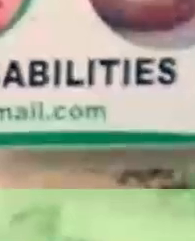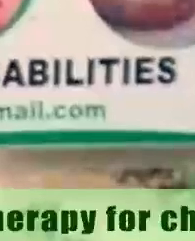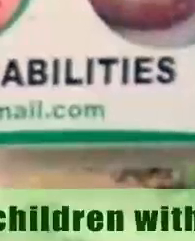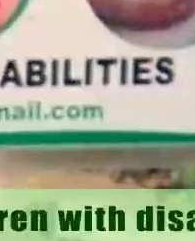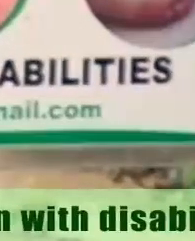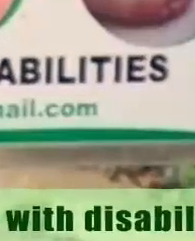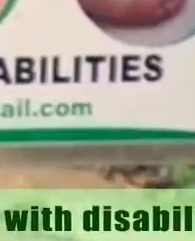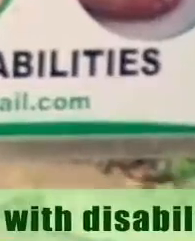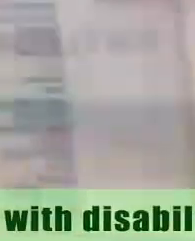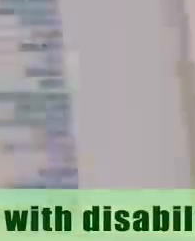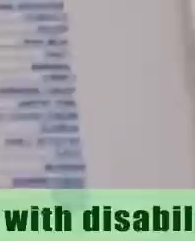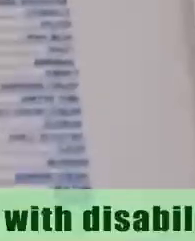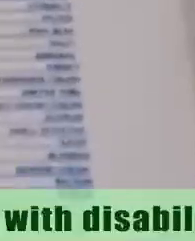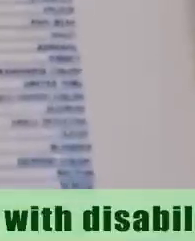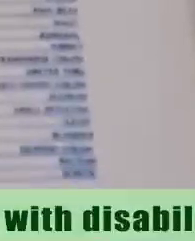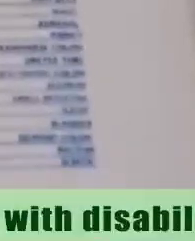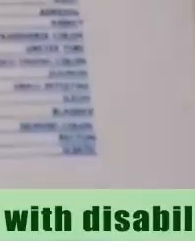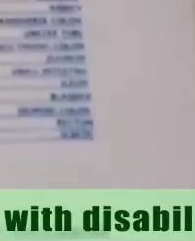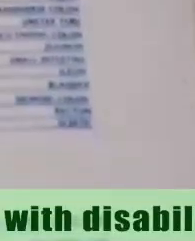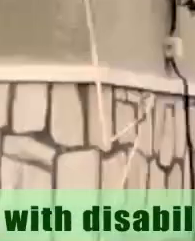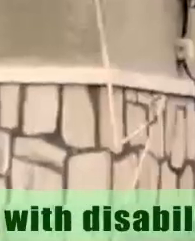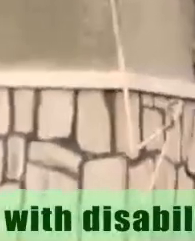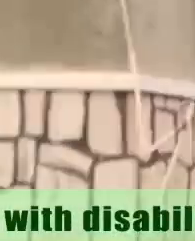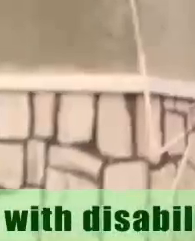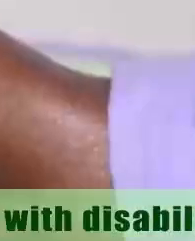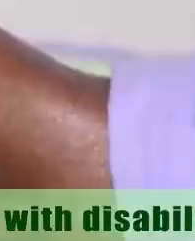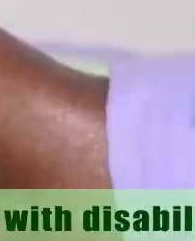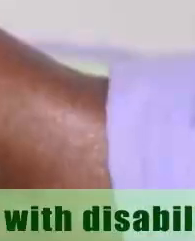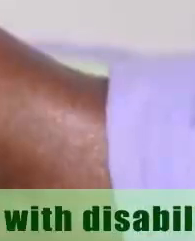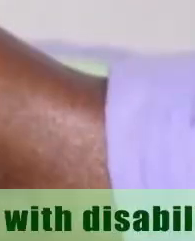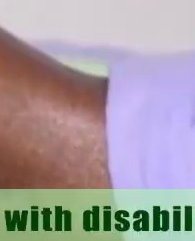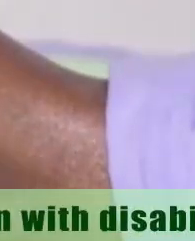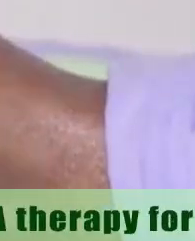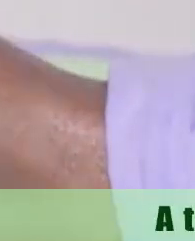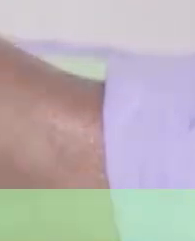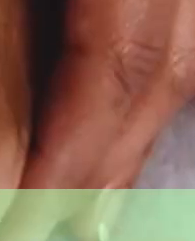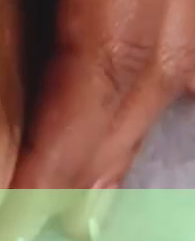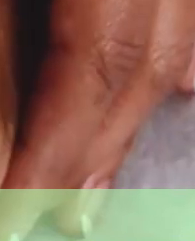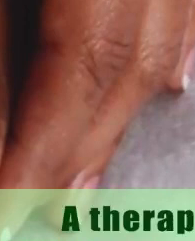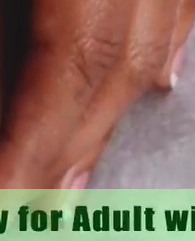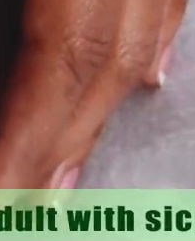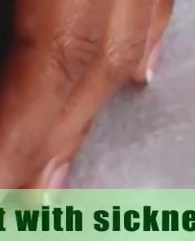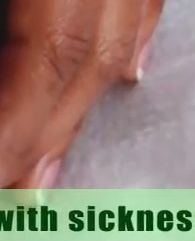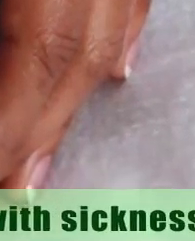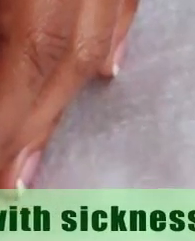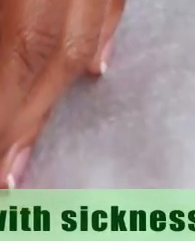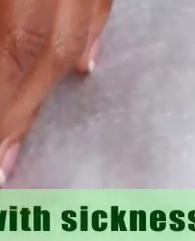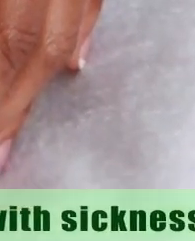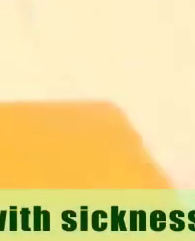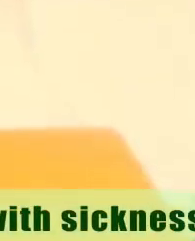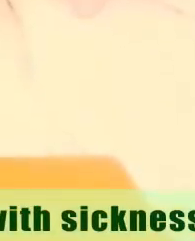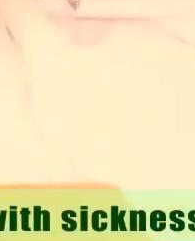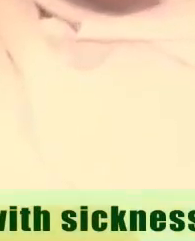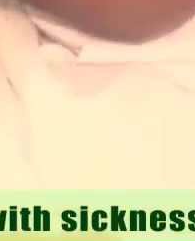Genuine Reflexology Center. Uwamenye iki kigo nzahura buzima ntazahazwa n'indwara z'imitsi cyangwa izingingo kuko